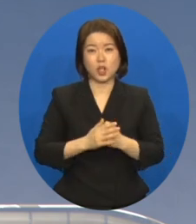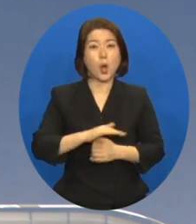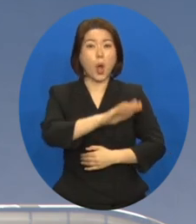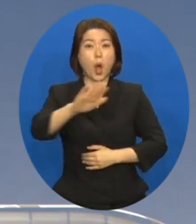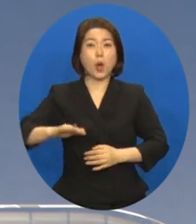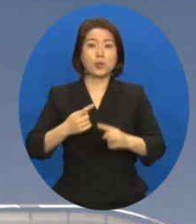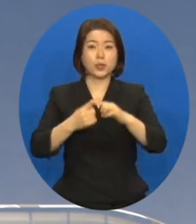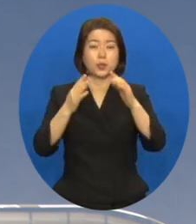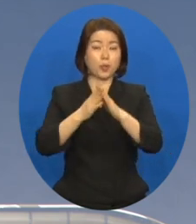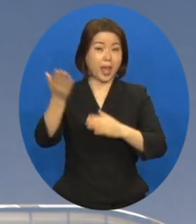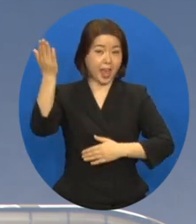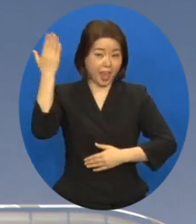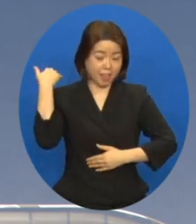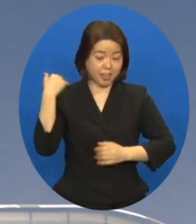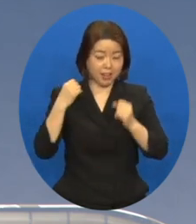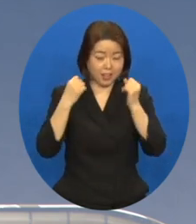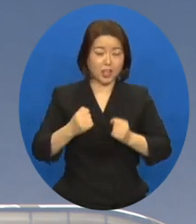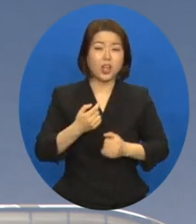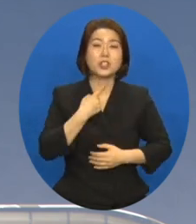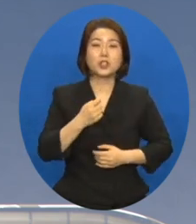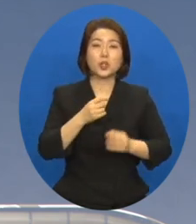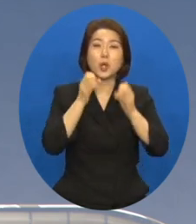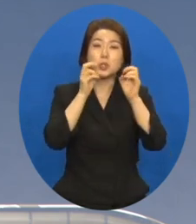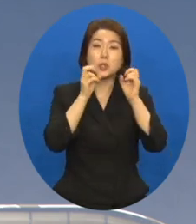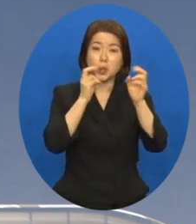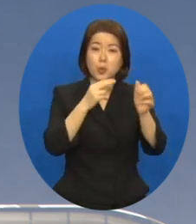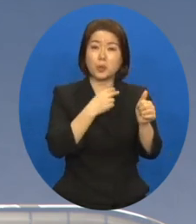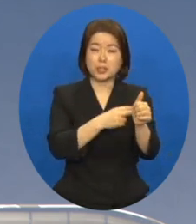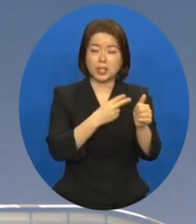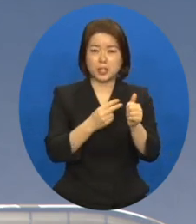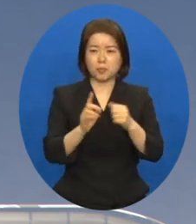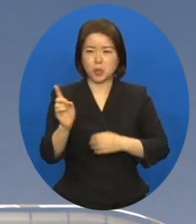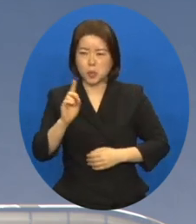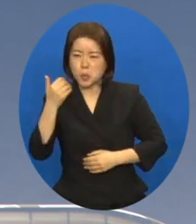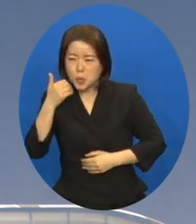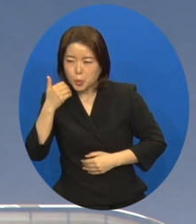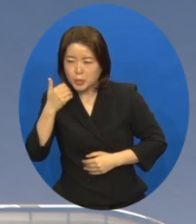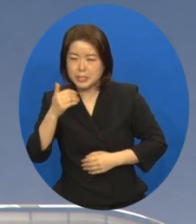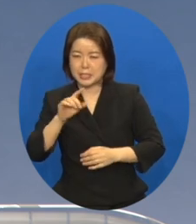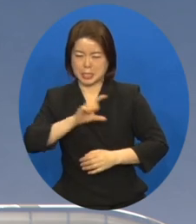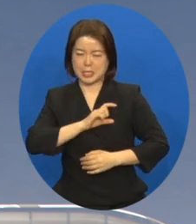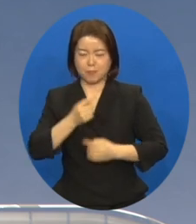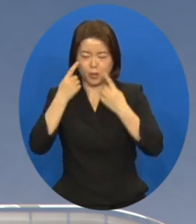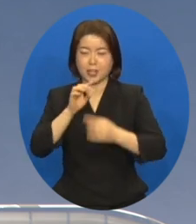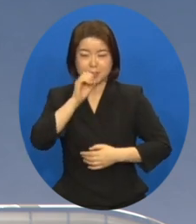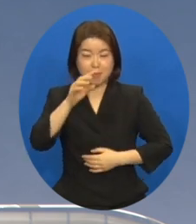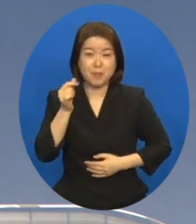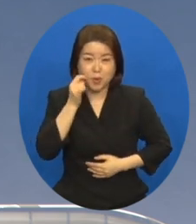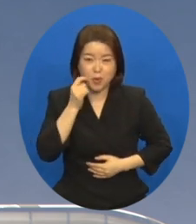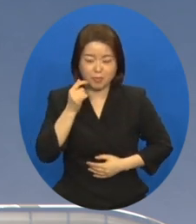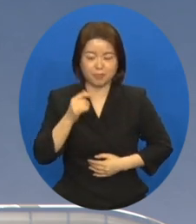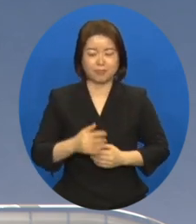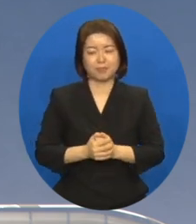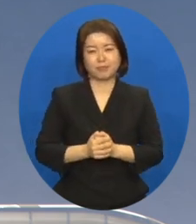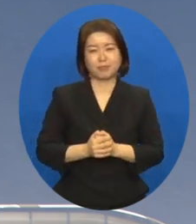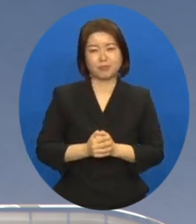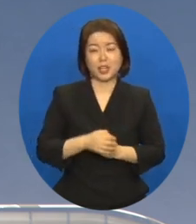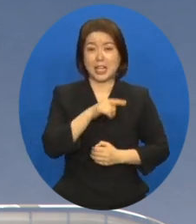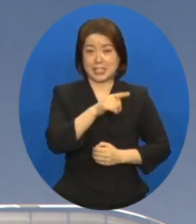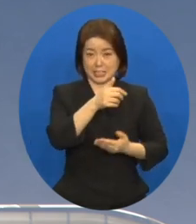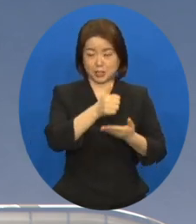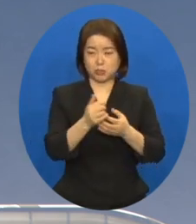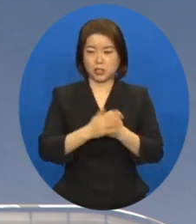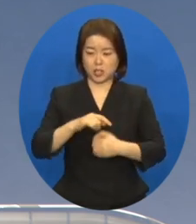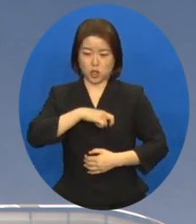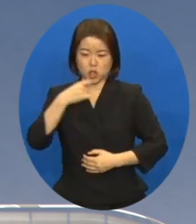교회에 계셨던 선교사님 어느 분이라고는 보안상 제가 말씀을 드리지 않겠는데 그분이